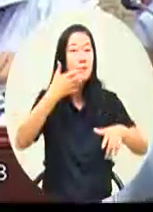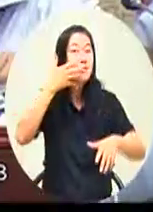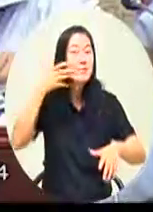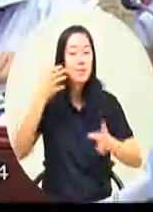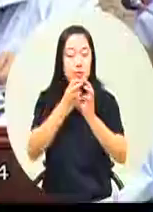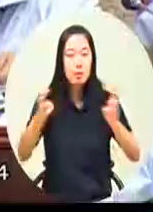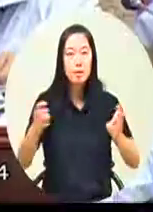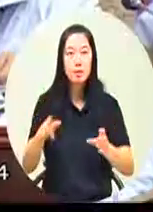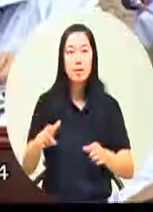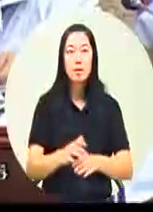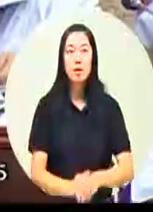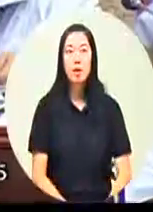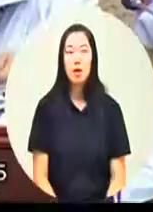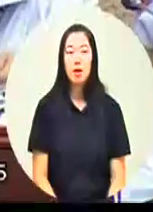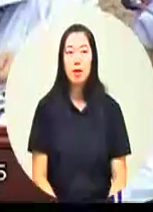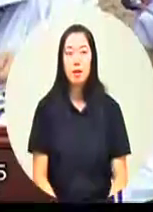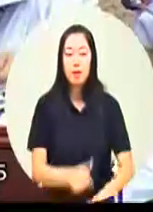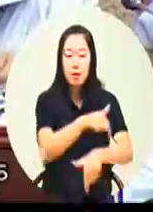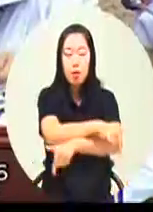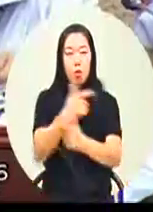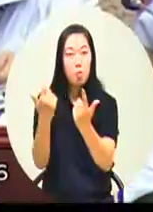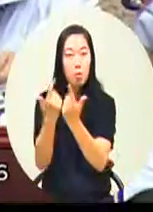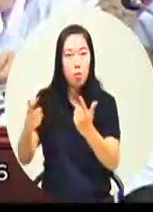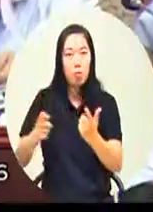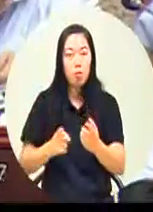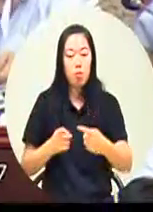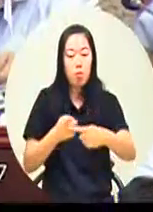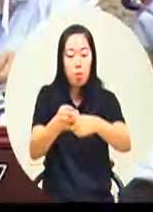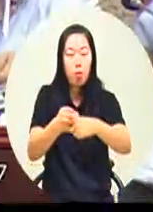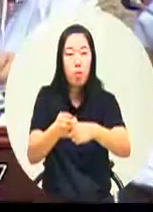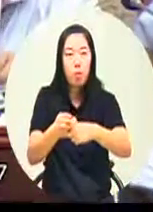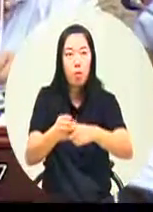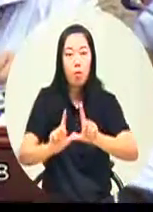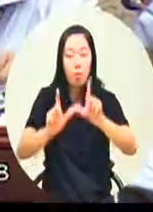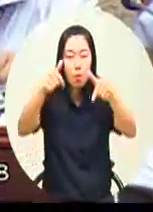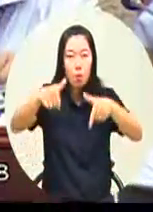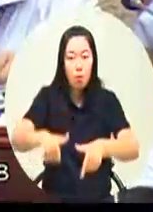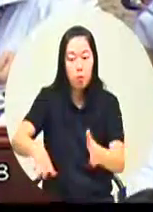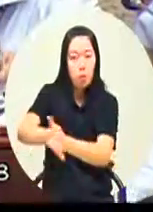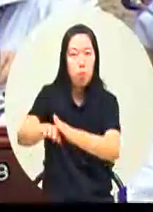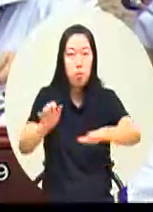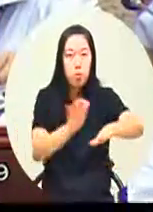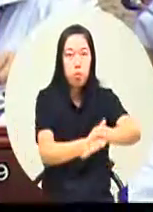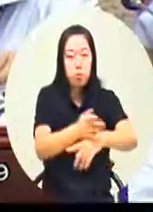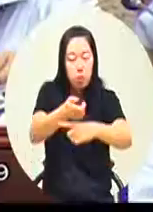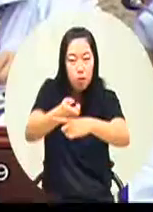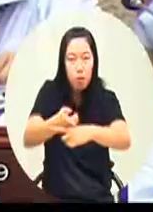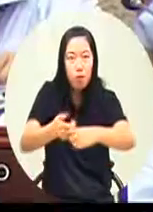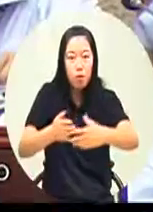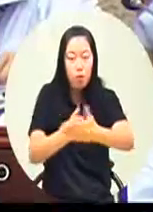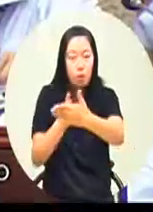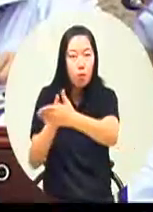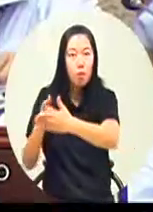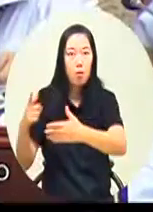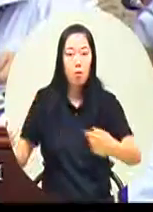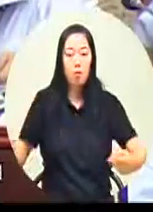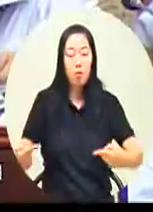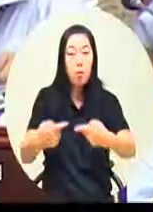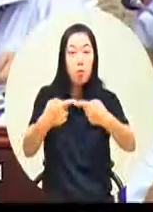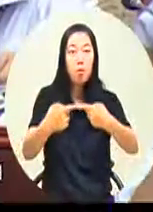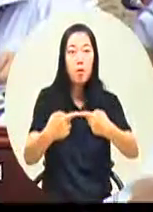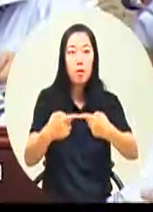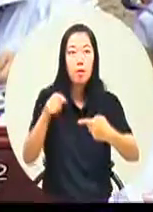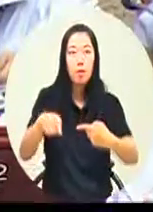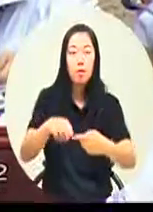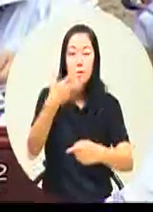们南北本身其实就是因为纵贯线东西两侧然后阻断，啊，所以我们唯一可以连接的部分，我们